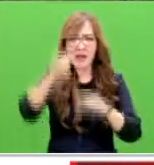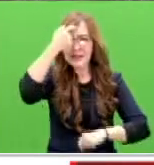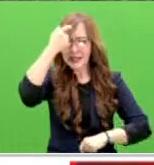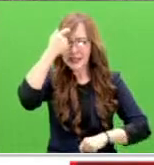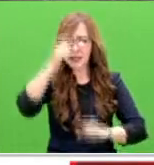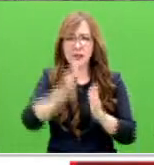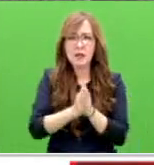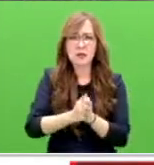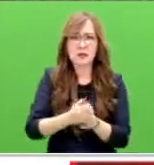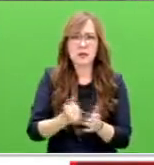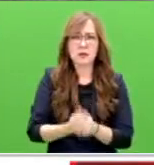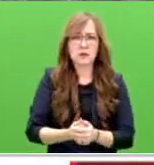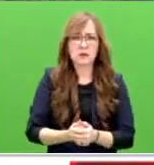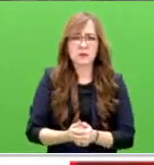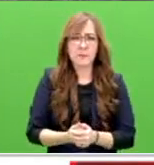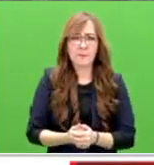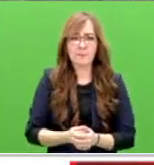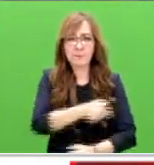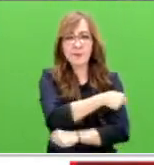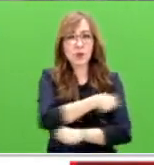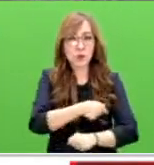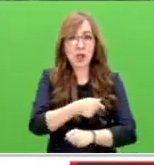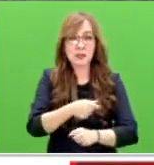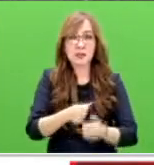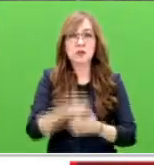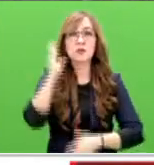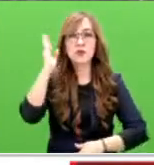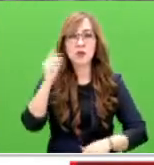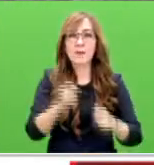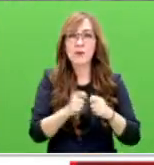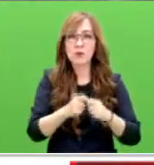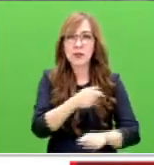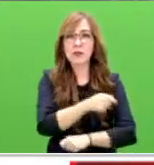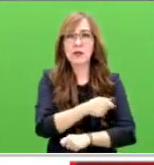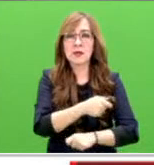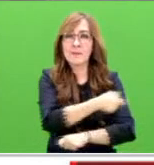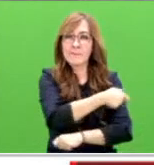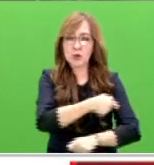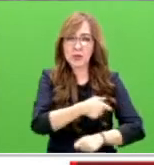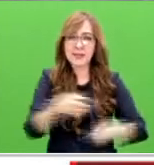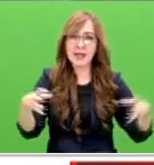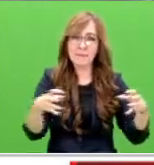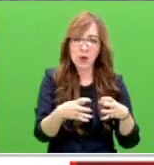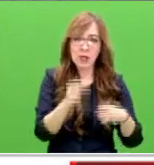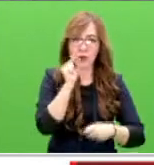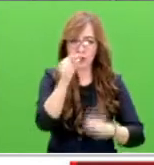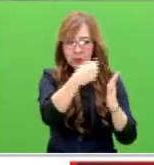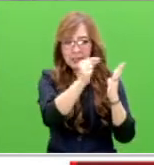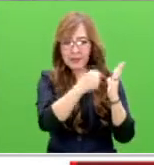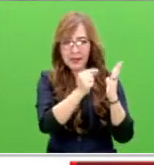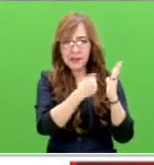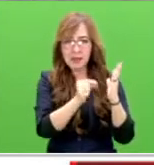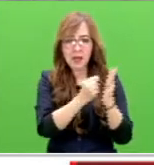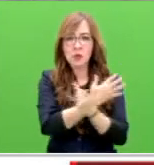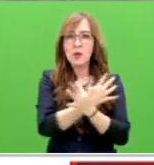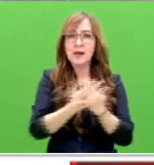pusing-pusing juga. Dan dari pihak Satgas gabungan dari Polres Cimahi pun telah membentuk Satgas untuk melakukan pendataan bagi warga dengan